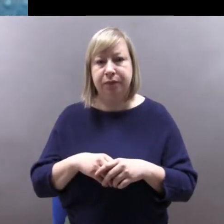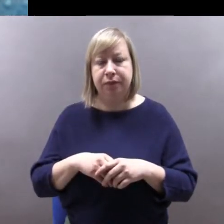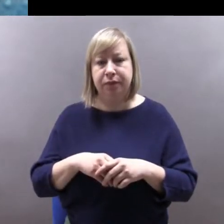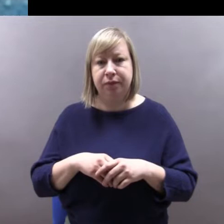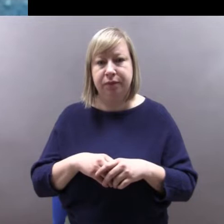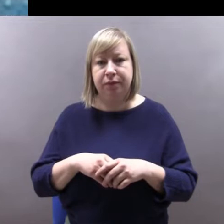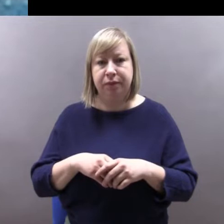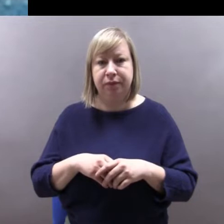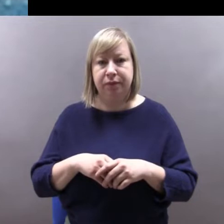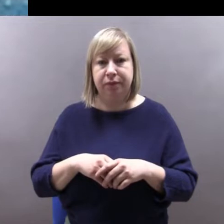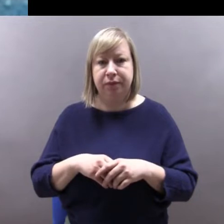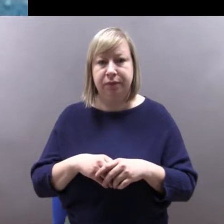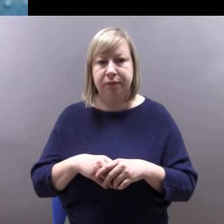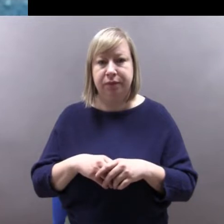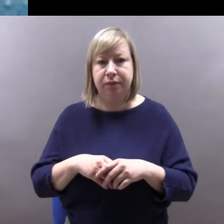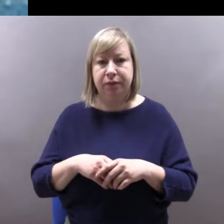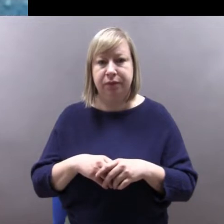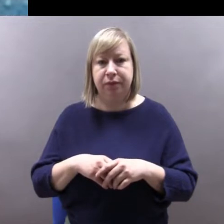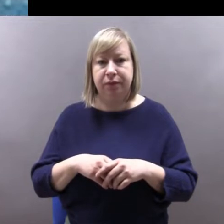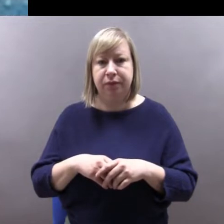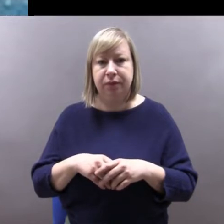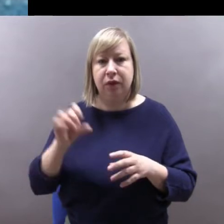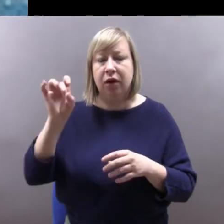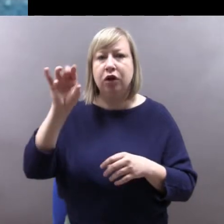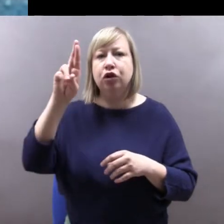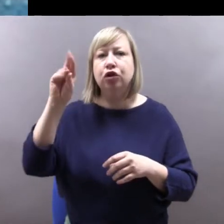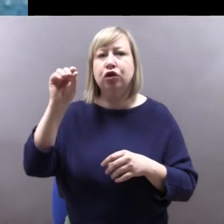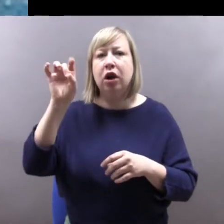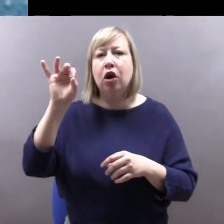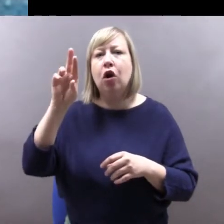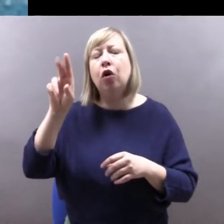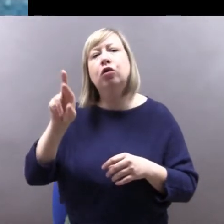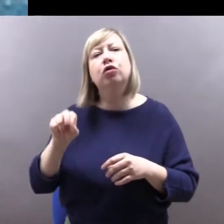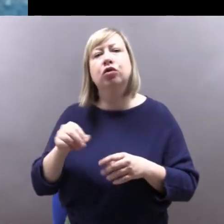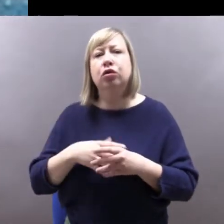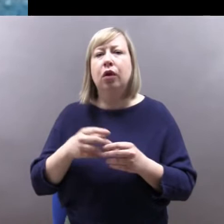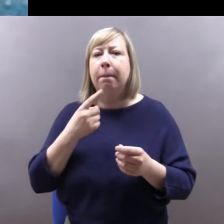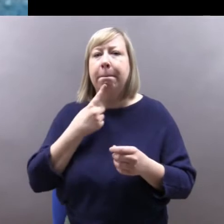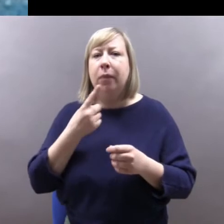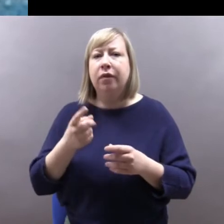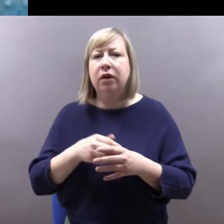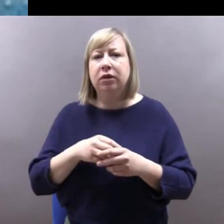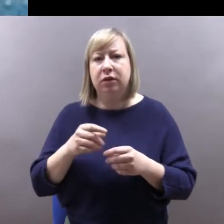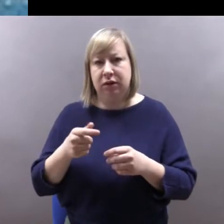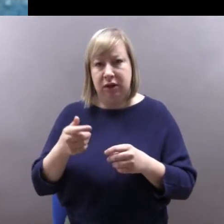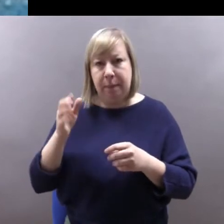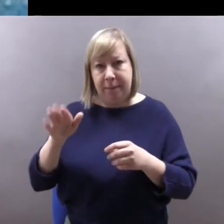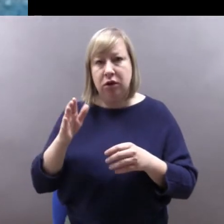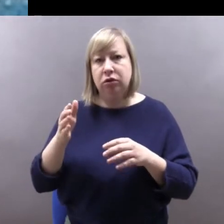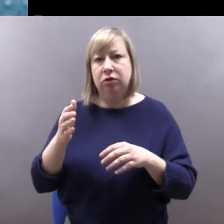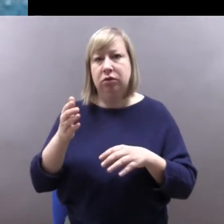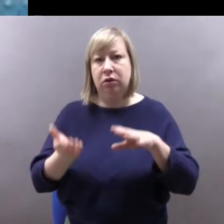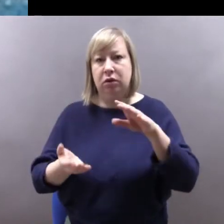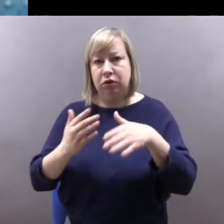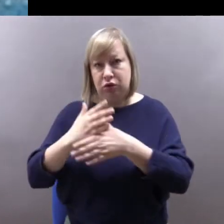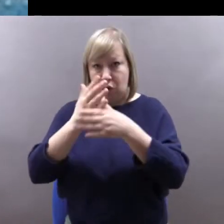Dobrze, dziękuję. Chyba cię zanika albo mnie znowu wyrzuciło. Grzegorz, tak? Powiedz, ty